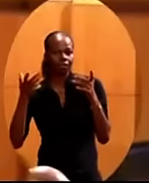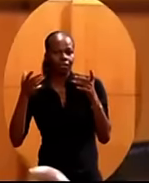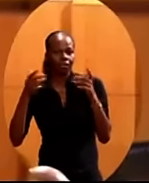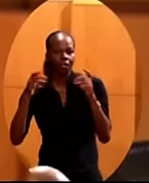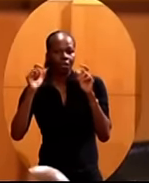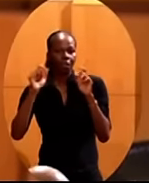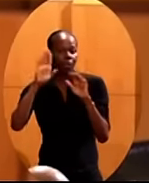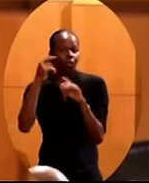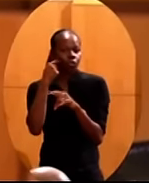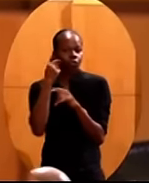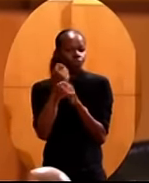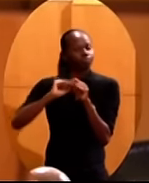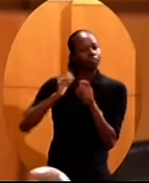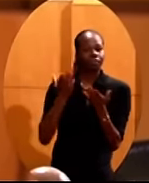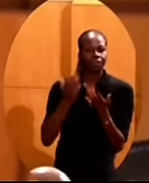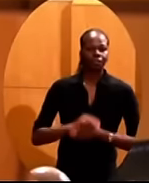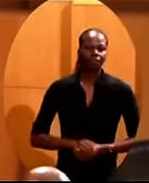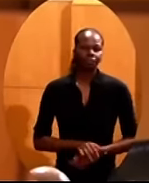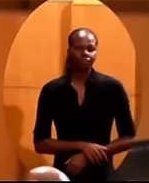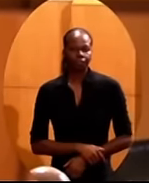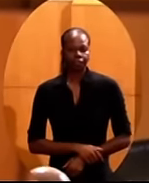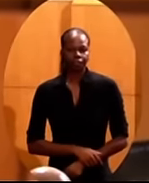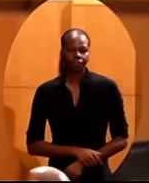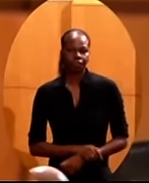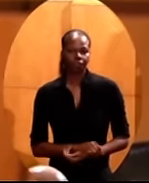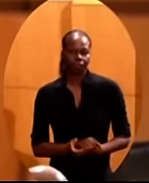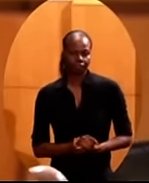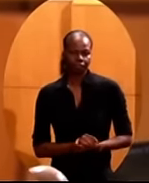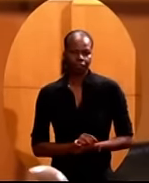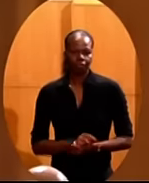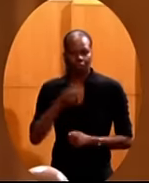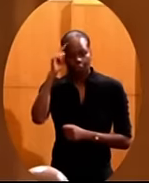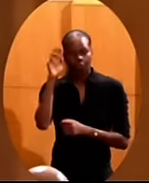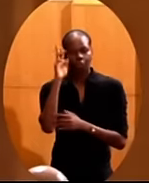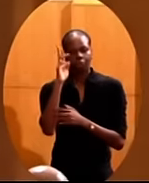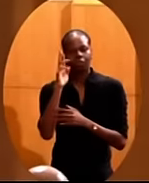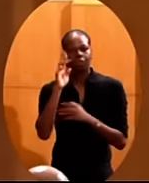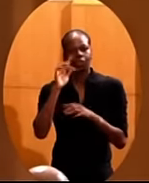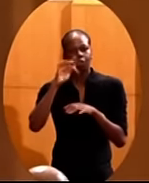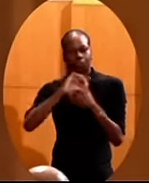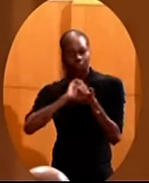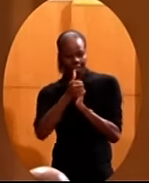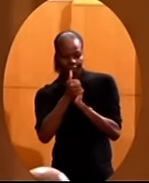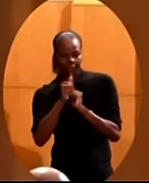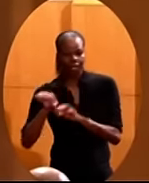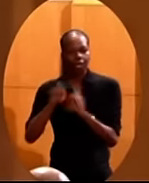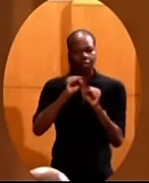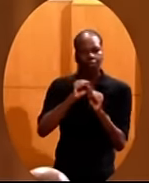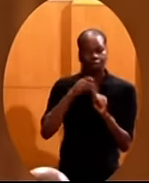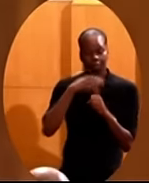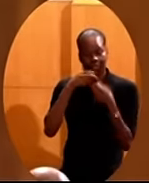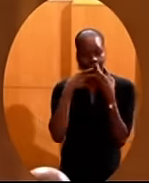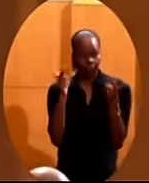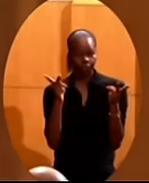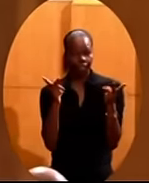se passer de nous pour relever le défi de l'EMP je le dis publiquement